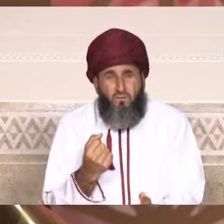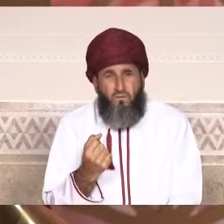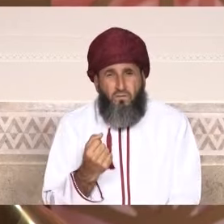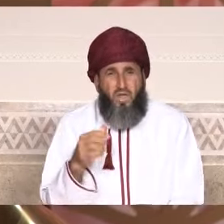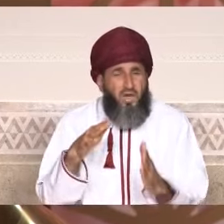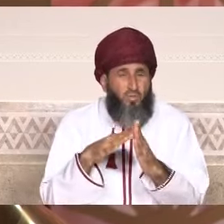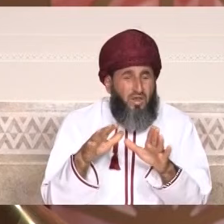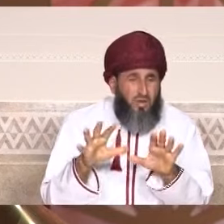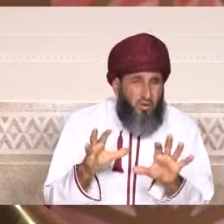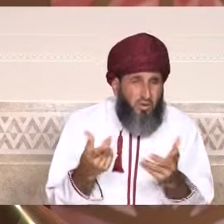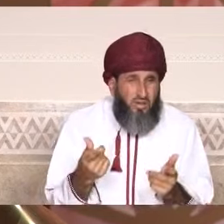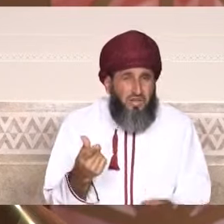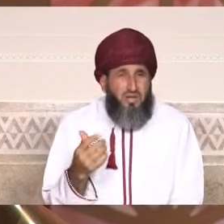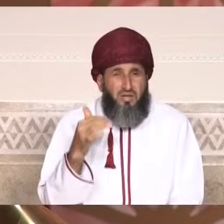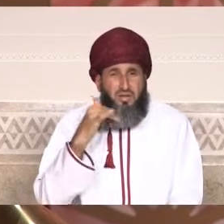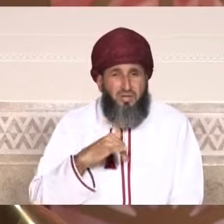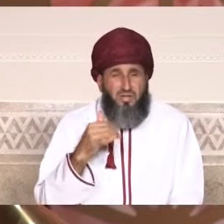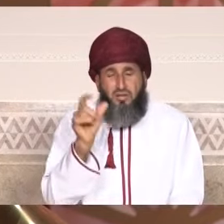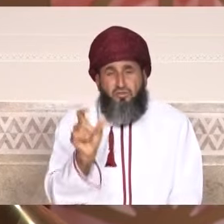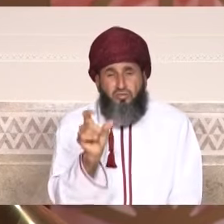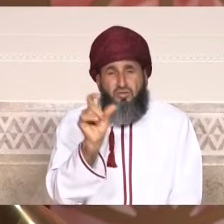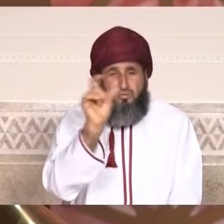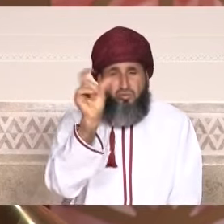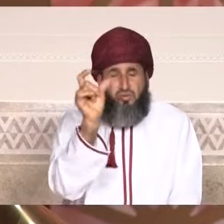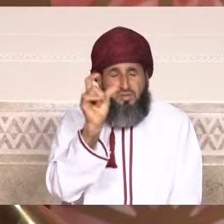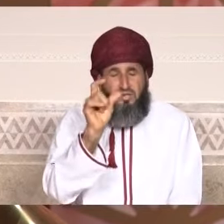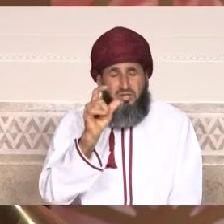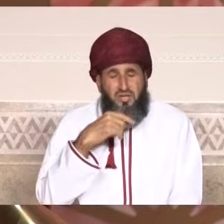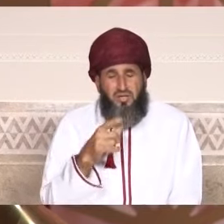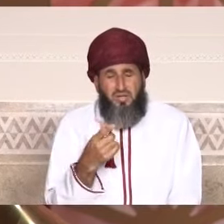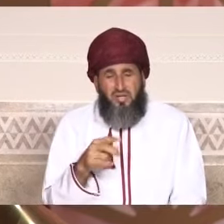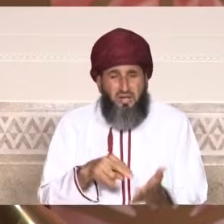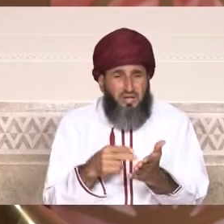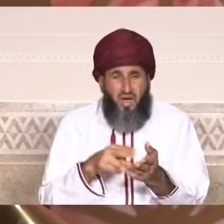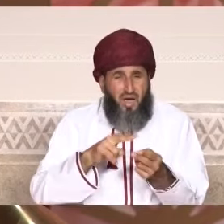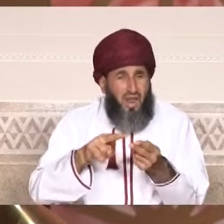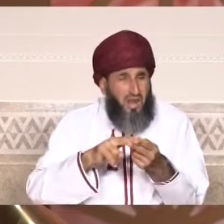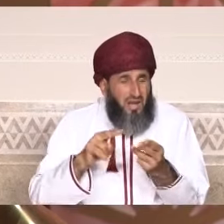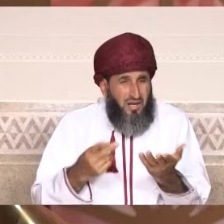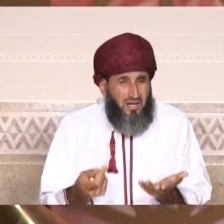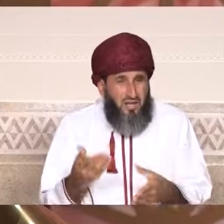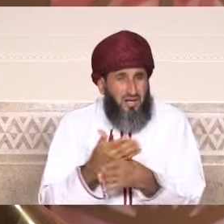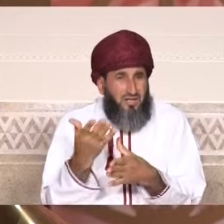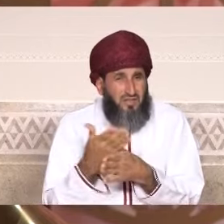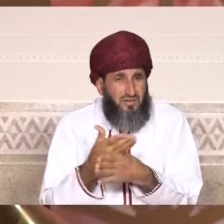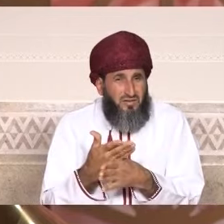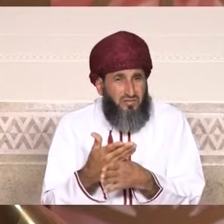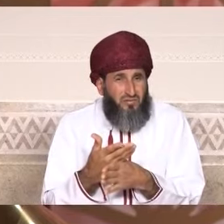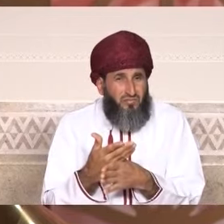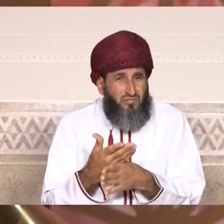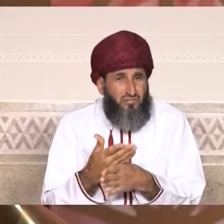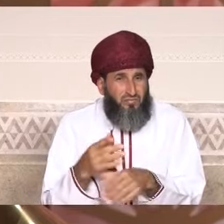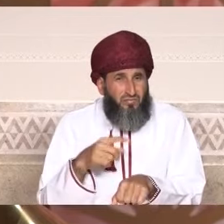بالخواتيم، العبرة بالخواتيم على المسلم، أن هذه بعض وسائل العلاج. كذلك إذا كان السبب في